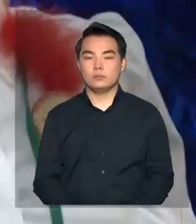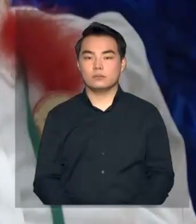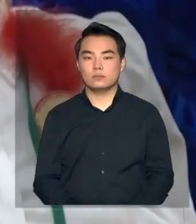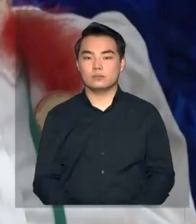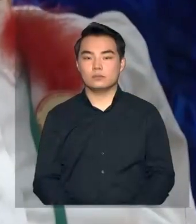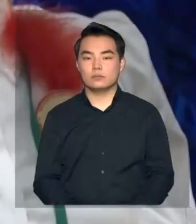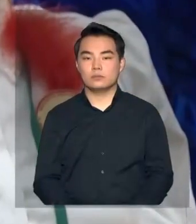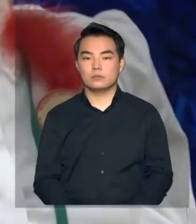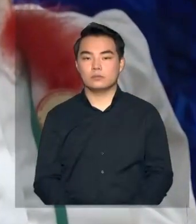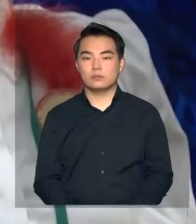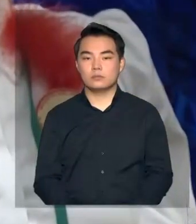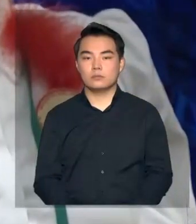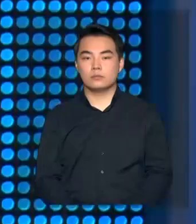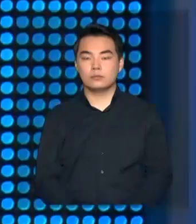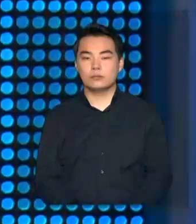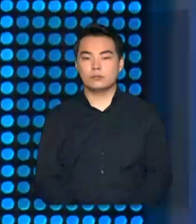Асхат Умаров. Новое время.